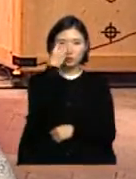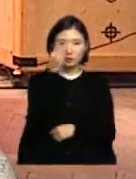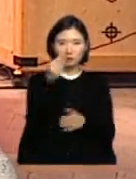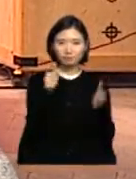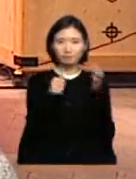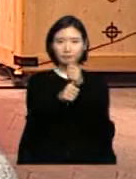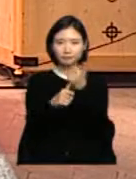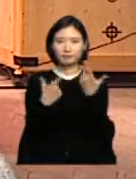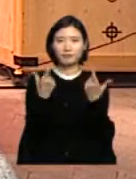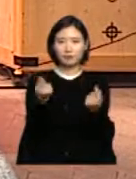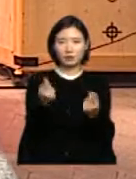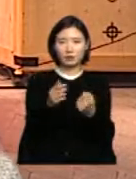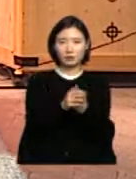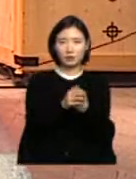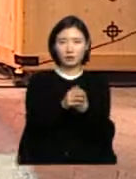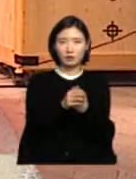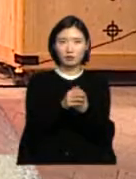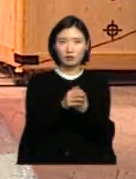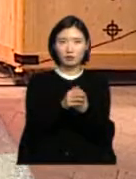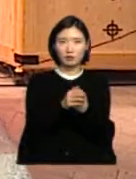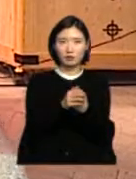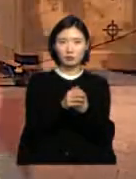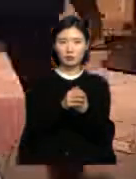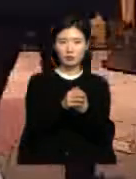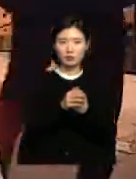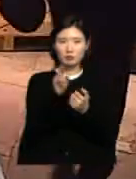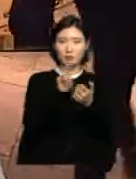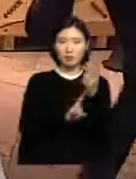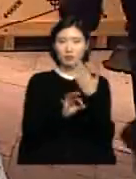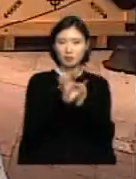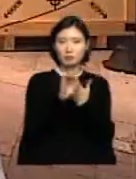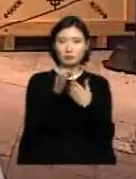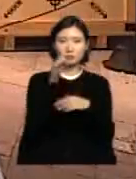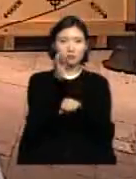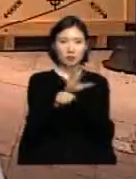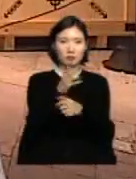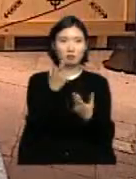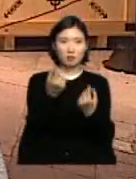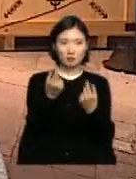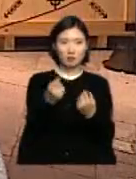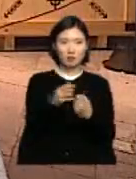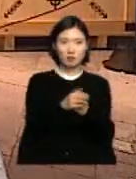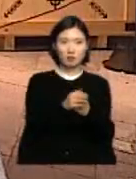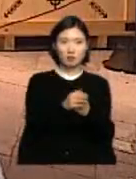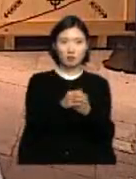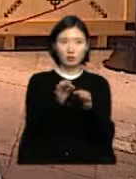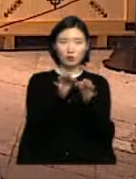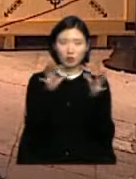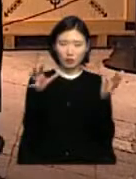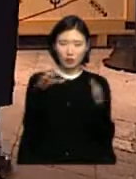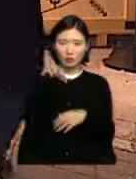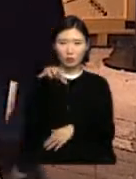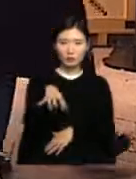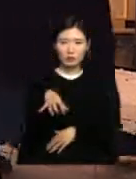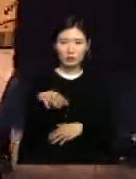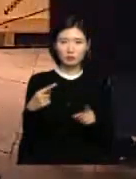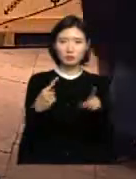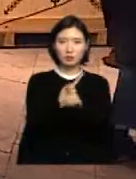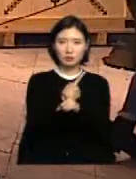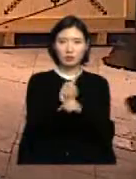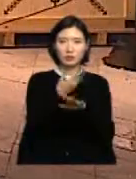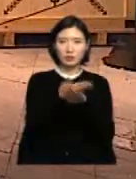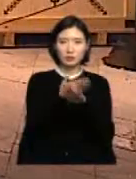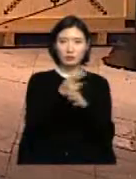것 같아서 만약에 팔면은 살 것 같아요. 오래된 상가가 뭐 이런 걸로 바뀌어서 다르게